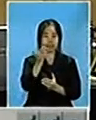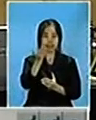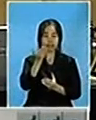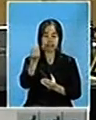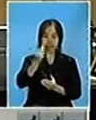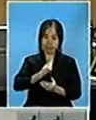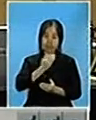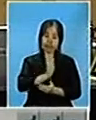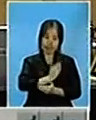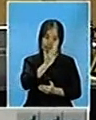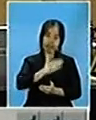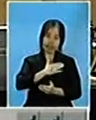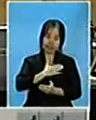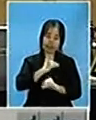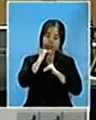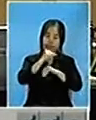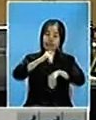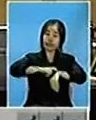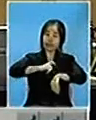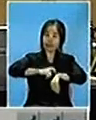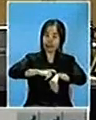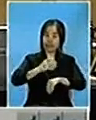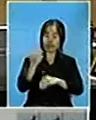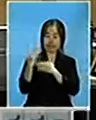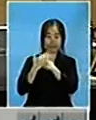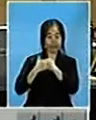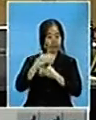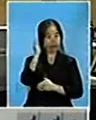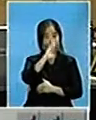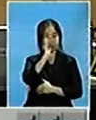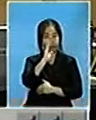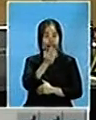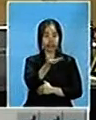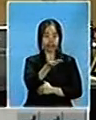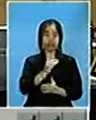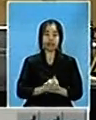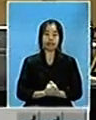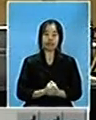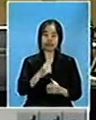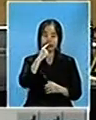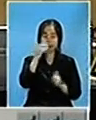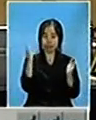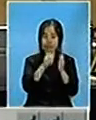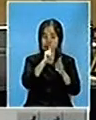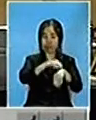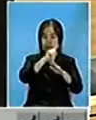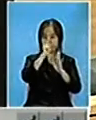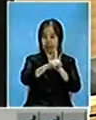ด้วยนะครับผมต้องรักษาเวลาอย่าให้เพื่อนสมาชิกได้ตักเตือนผมนะเชิญท่านต่อนะครับเอาสัก3นาทีพอแล้วมั้ง